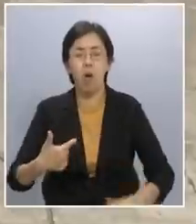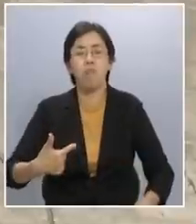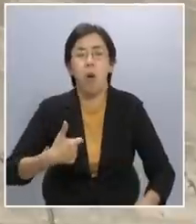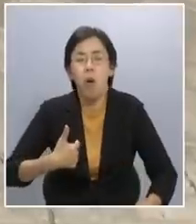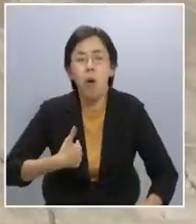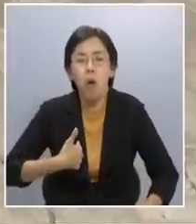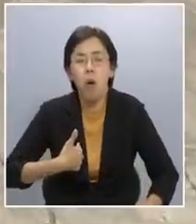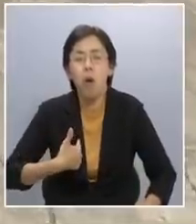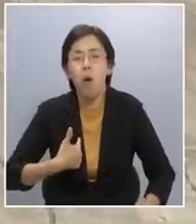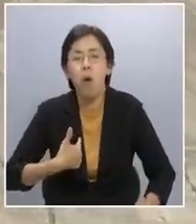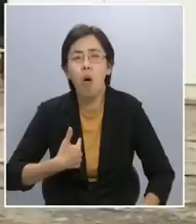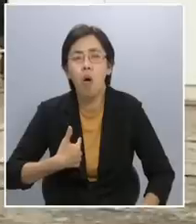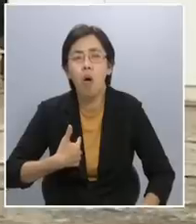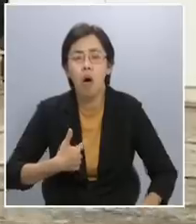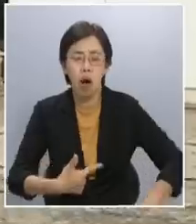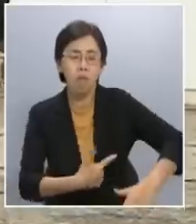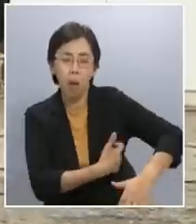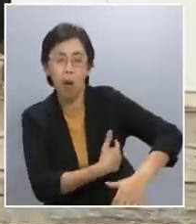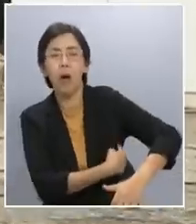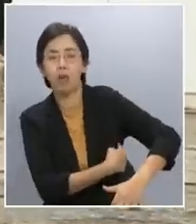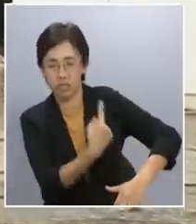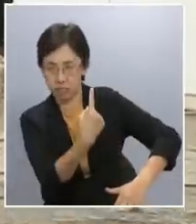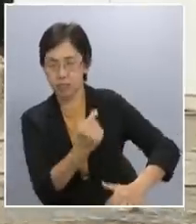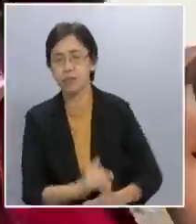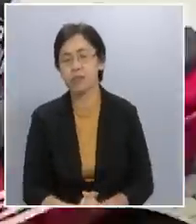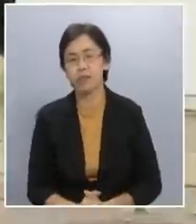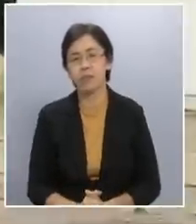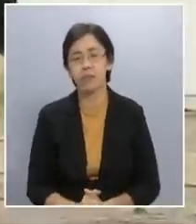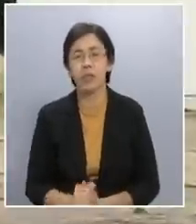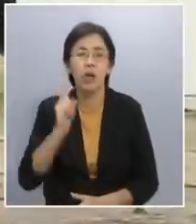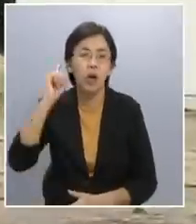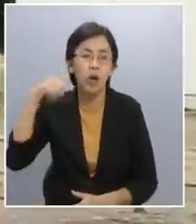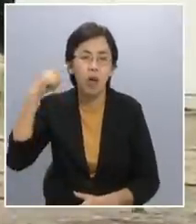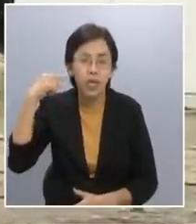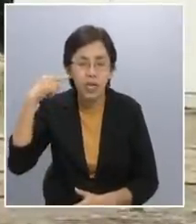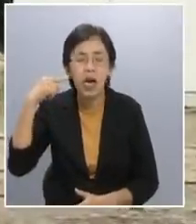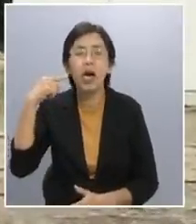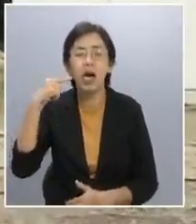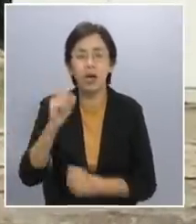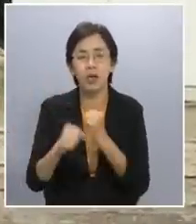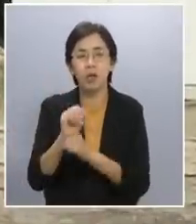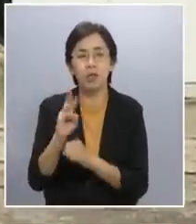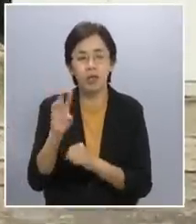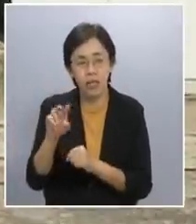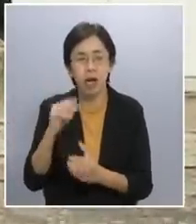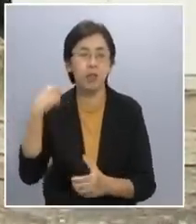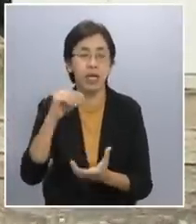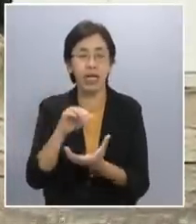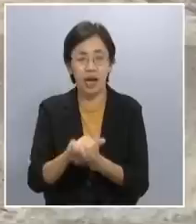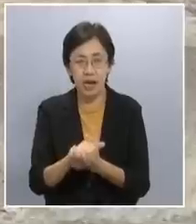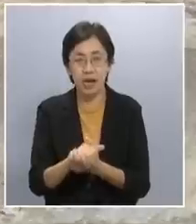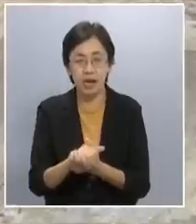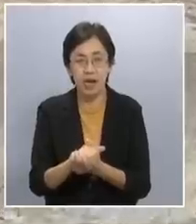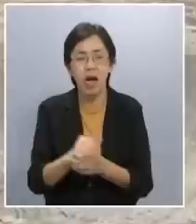นัดแล้วก็ใต้รักแร้ซ้ายอีก1นัดขณะที่นางพรประภาปิ่นสุขครับอายุ67ปีซึ่งเป็นภรรยาของแกเนี่ยนะฮะ